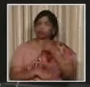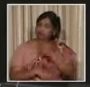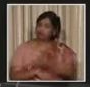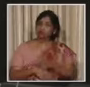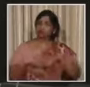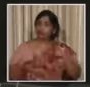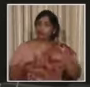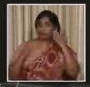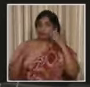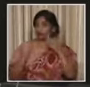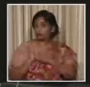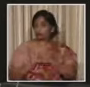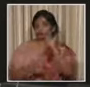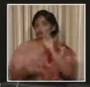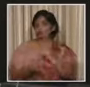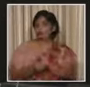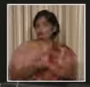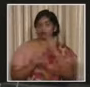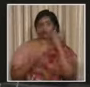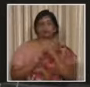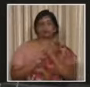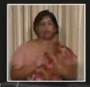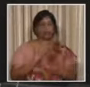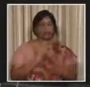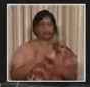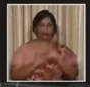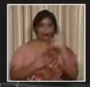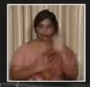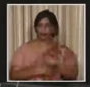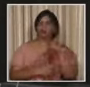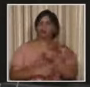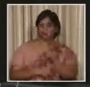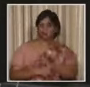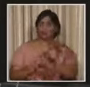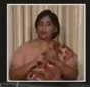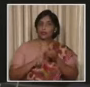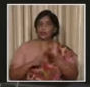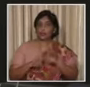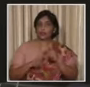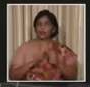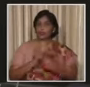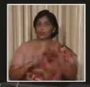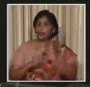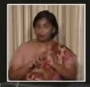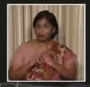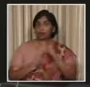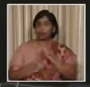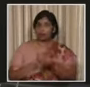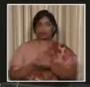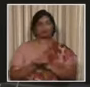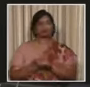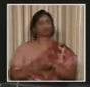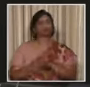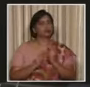සෞඛ්‍ය සම්බන්ධයෙන් ඔවුන්ගේ ආරක්ෂාව සම්බන්ධයෙන් අපි නීති රීති ගෙන එනවා. ඒ වගේම ඔවුන්ට EPF ETF ගෙවලා ඒ සියල්ල යාවත්කාලීන